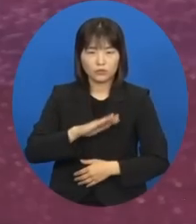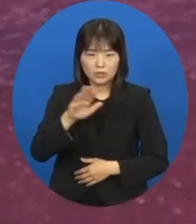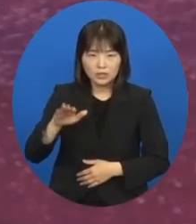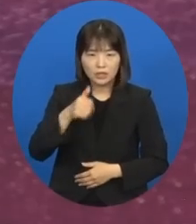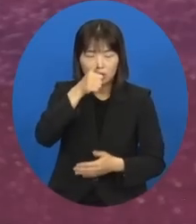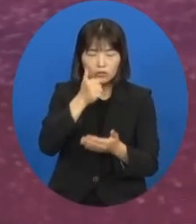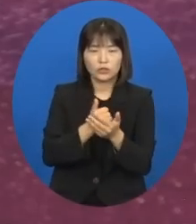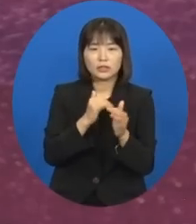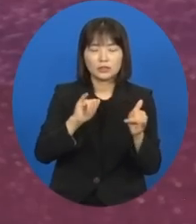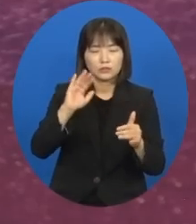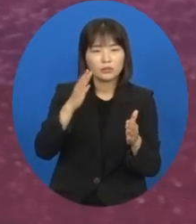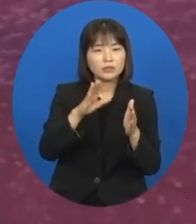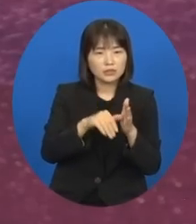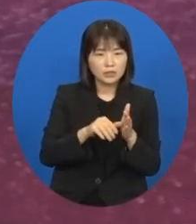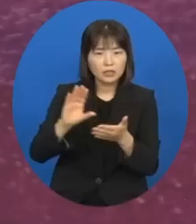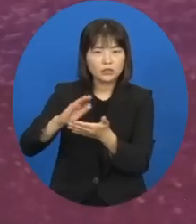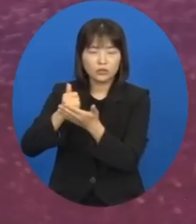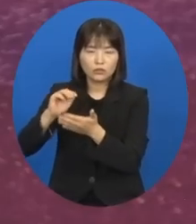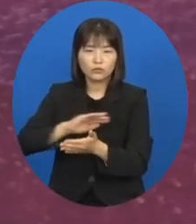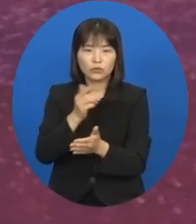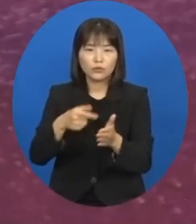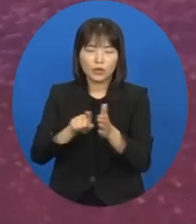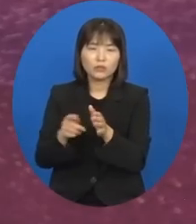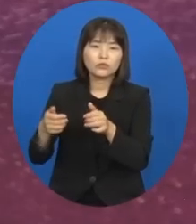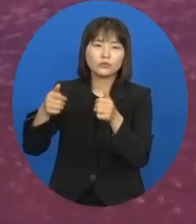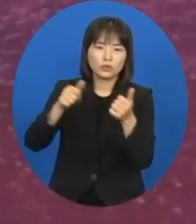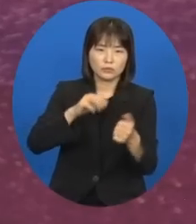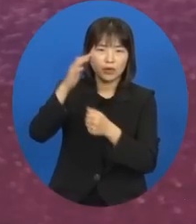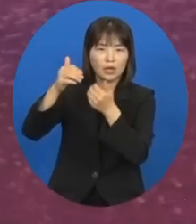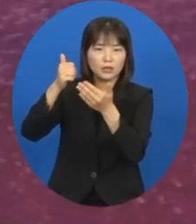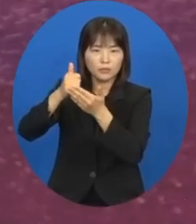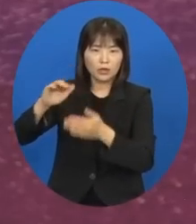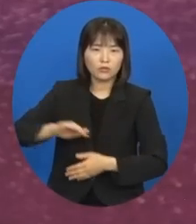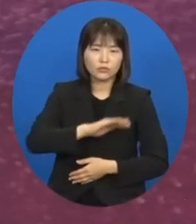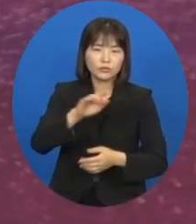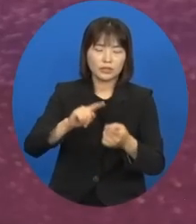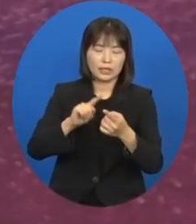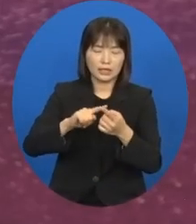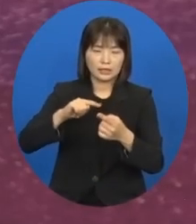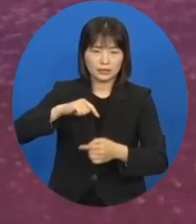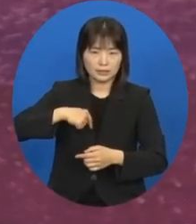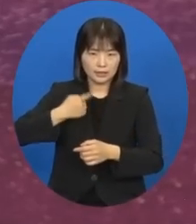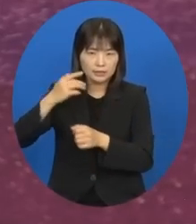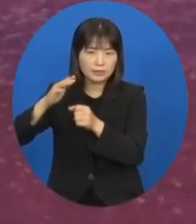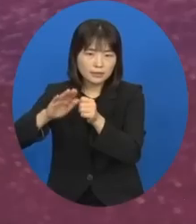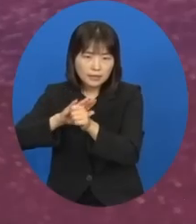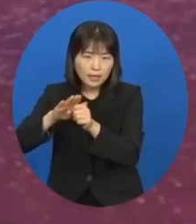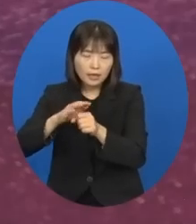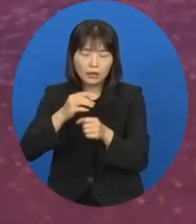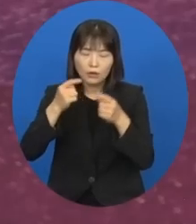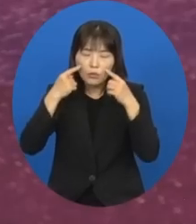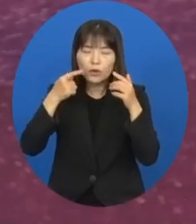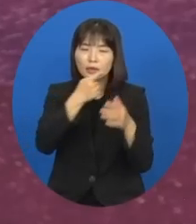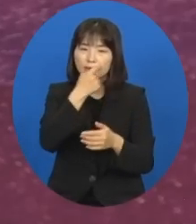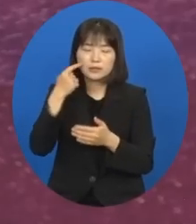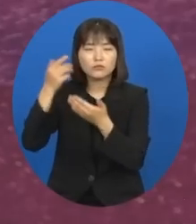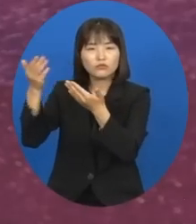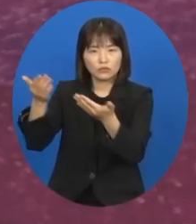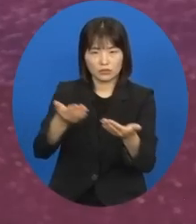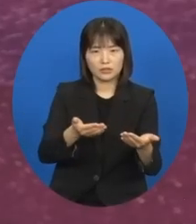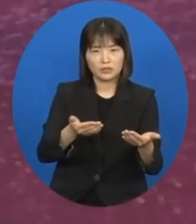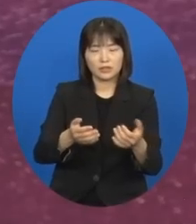때에 그리스도께서 우리를 위하여 죽으심으로 하나님께서 우리에 대한 자기의 사랑을 확증하셨느니라